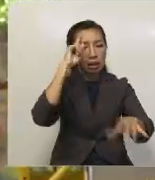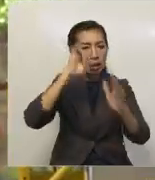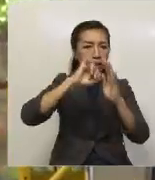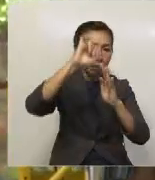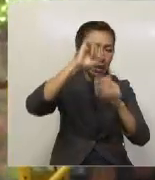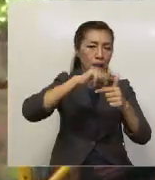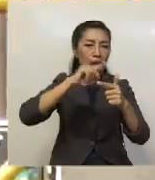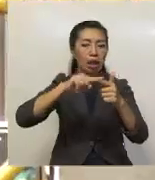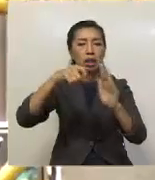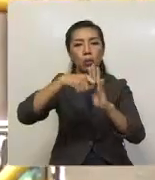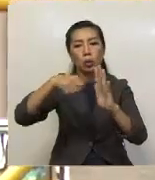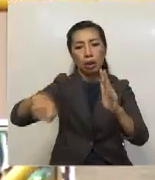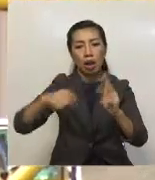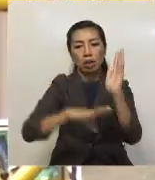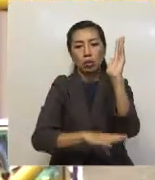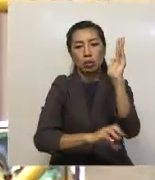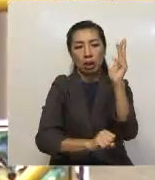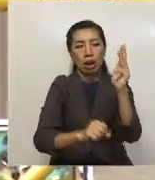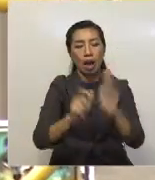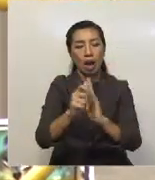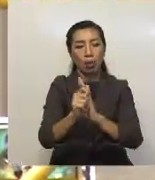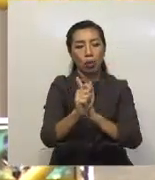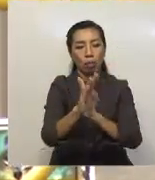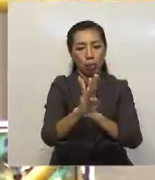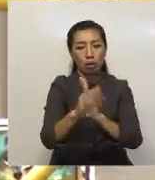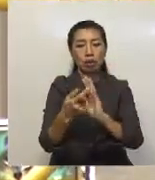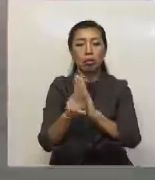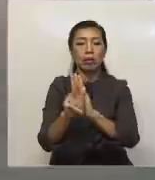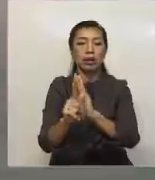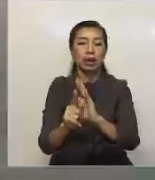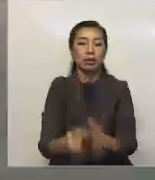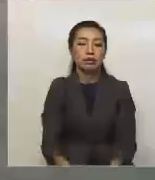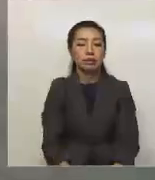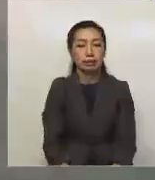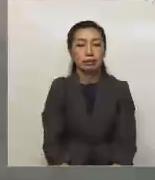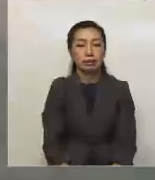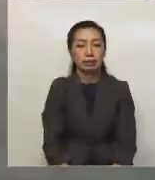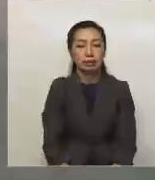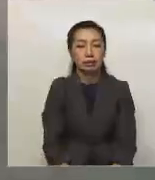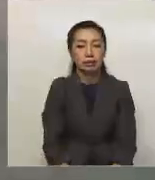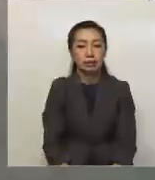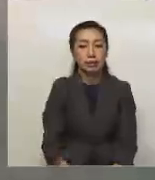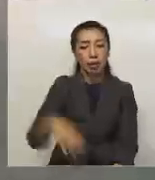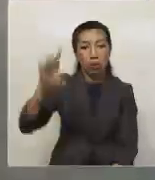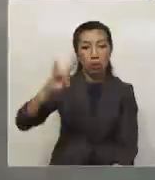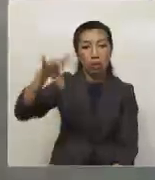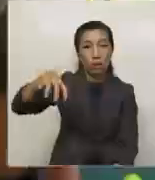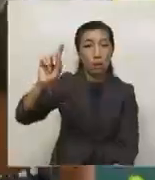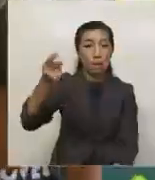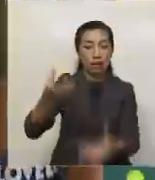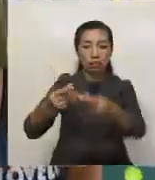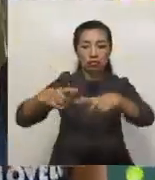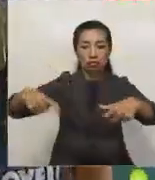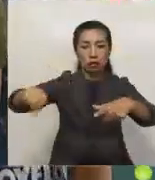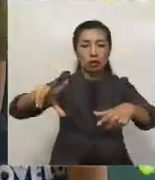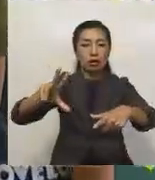ใหม่นครราชสีมาสงขลาอุบลราชธานีและขอนแก่นนะครับก่อนที่สวนสัตว์แห่งใหม่บนพื้นที่300ไร่บ